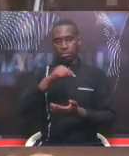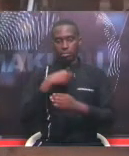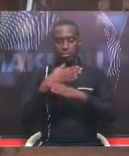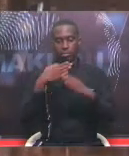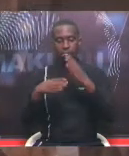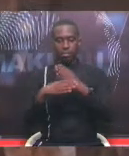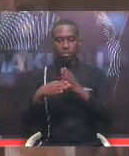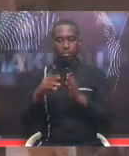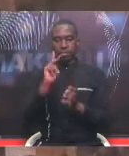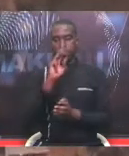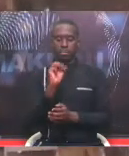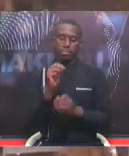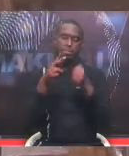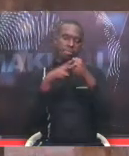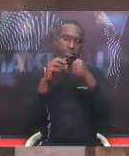ibirometero 70